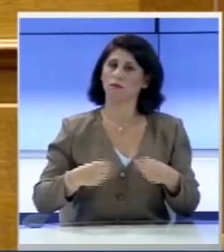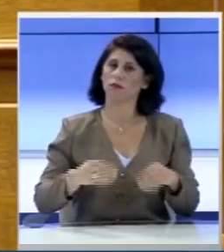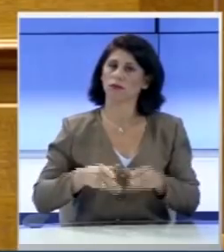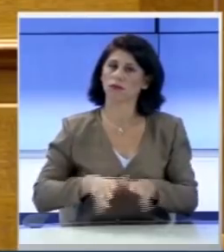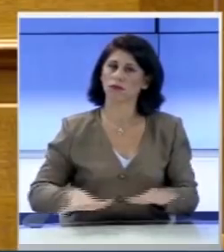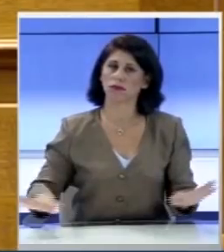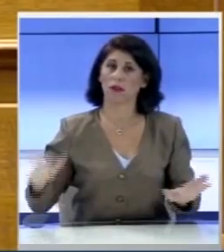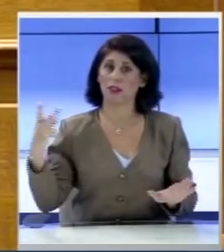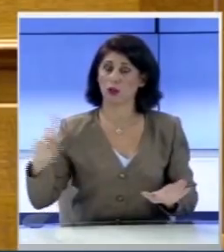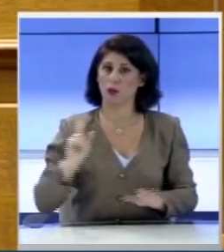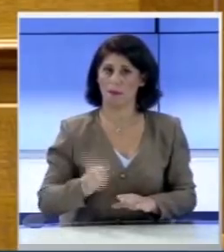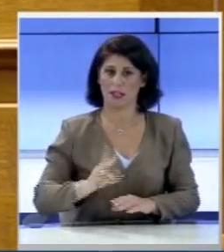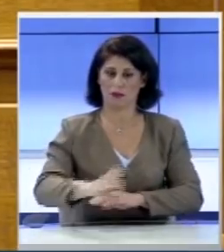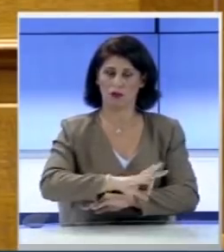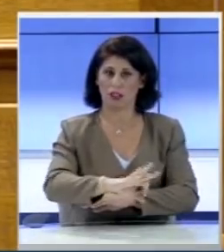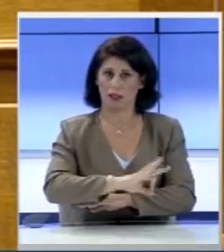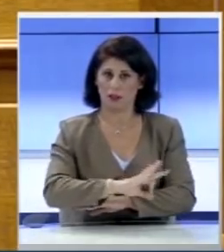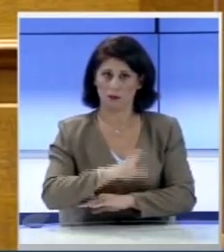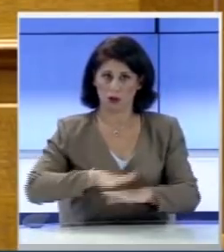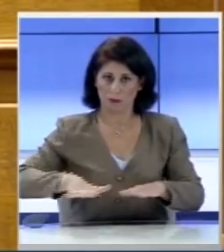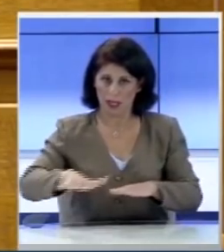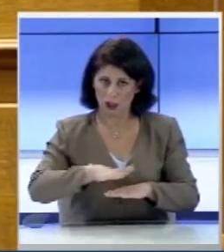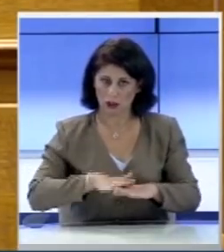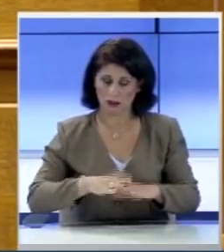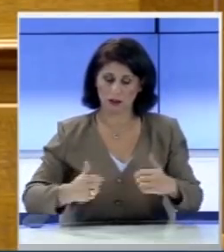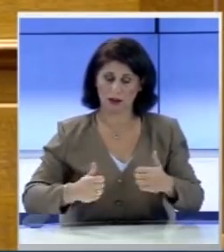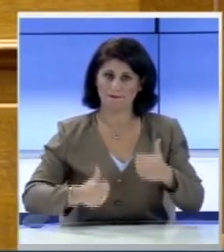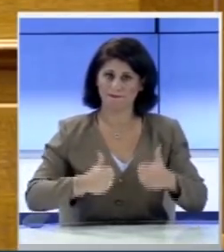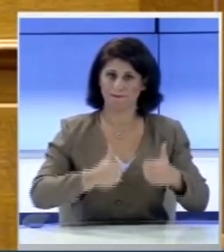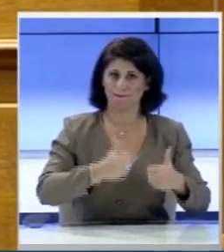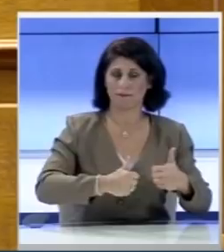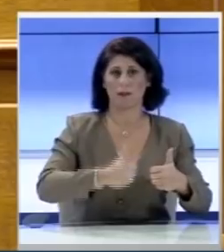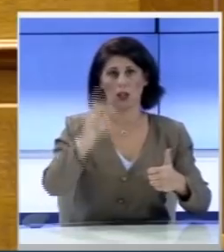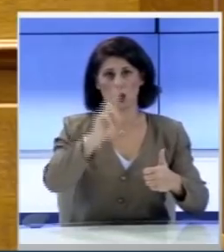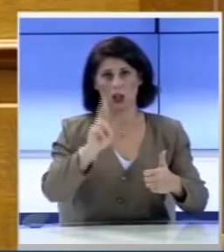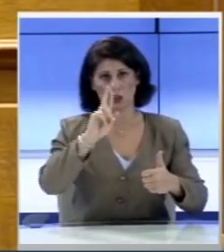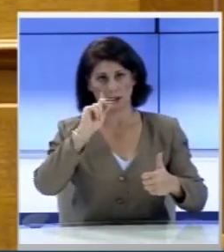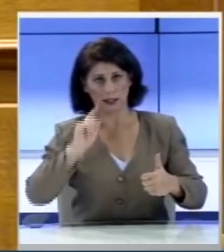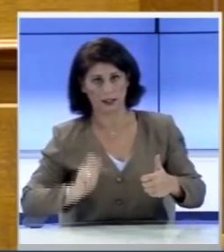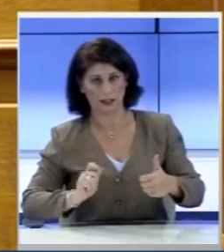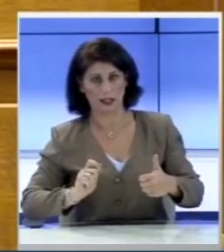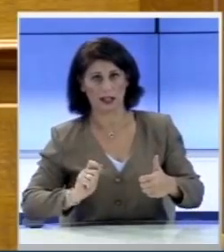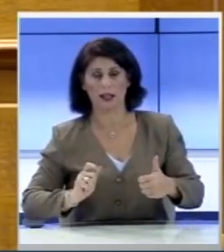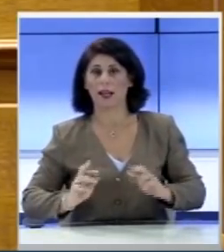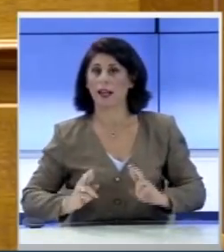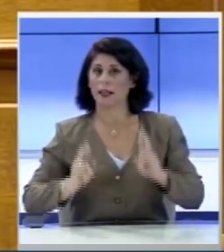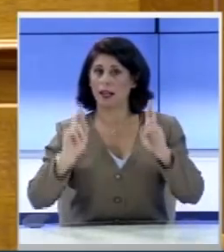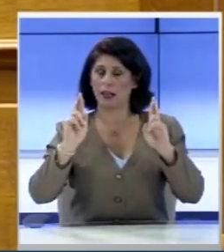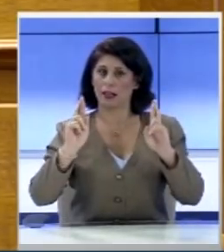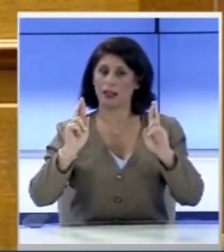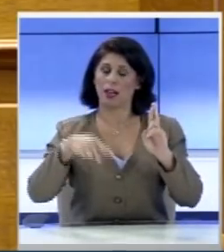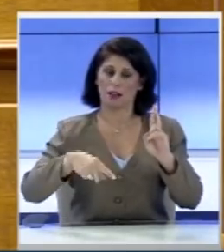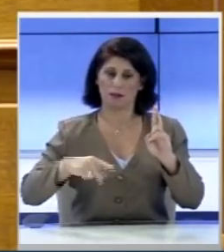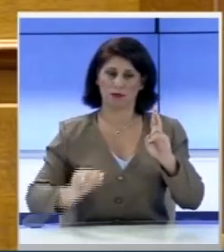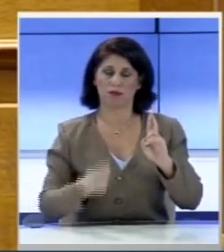δικούς τους επικίνδυνους σχεδιασμούς στην περιοχή σε ανταγωνισμό με τη Ρωσία και την Κίνα για τις ενεργειακές πηγές και τους